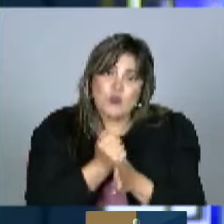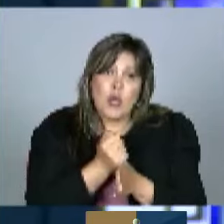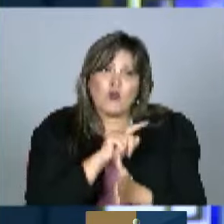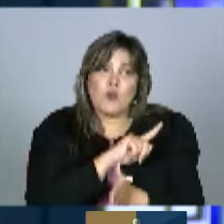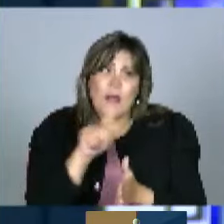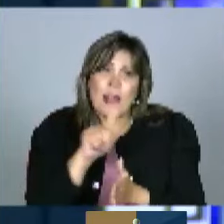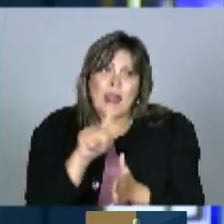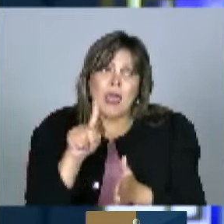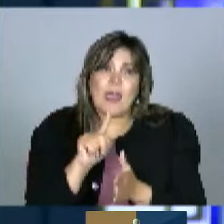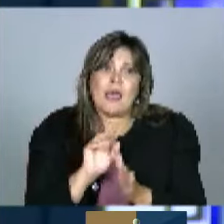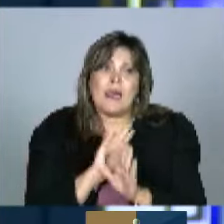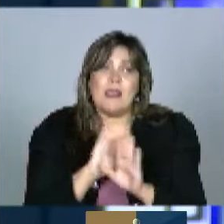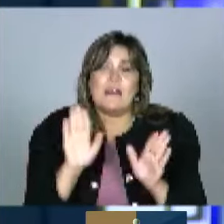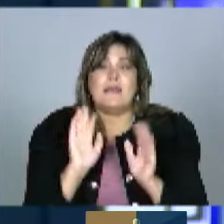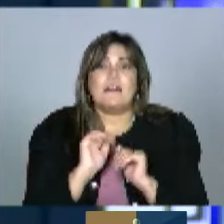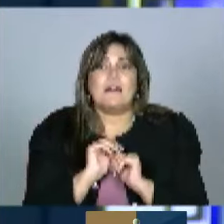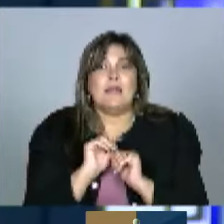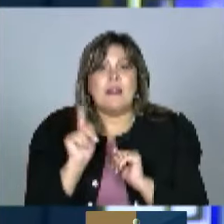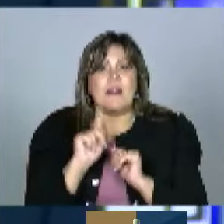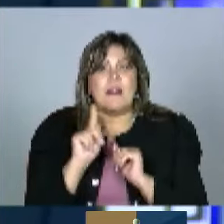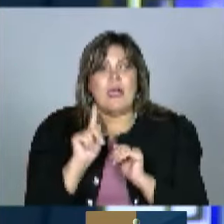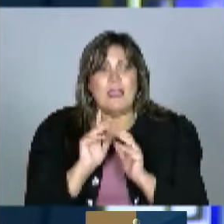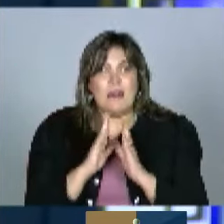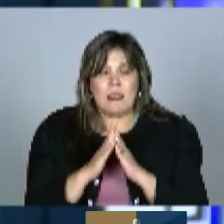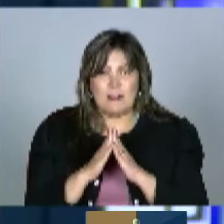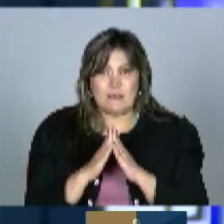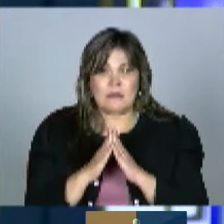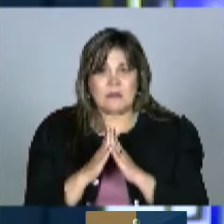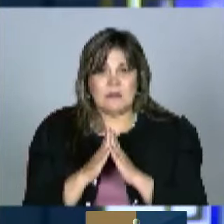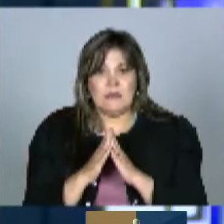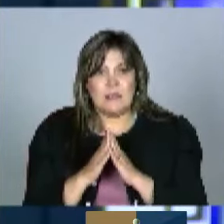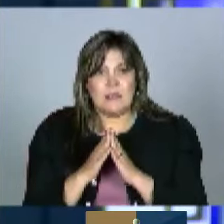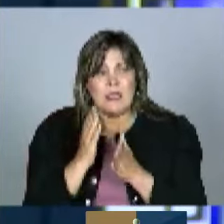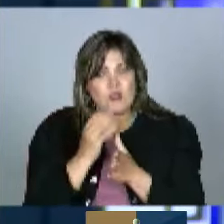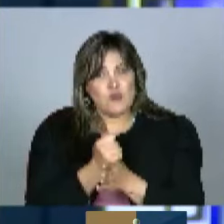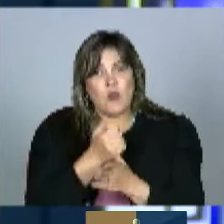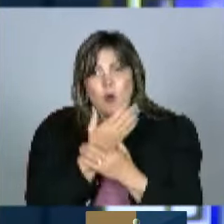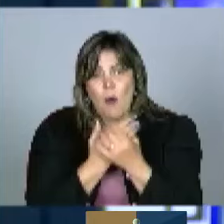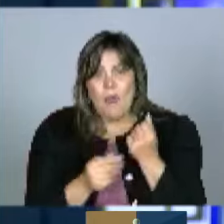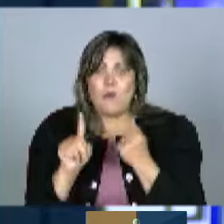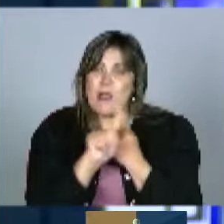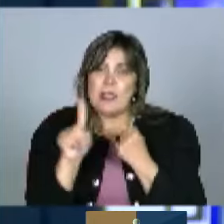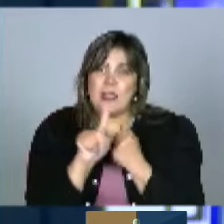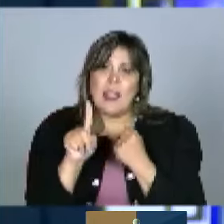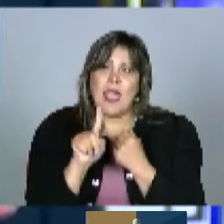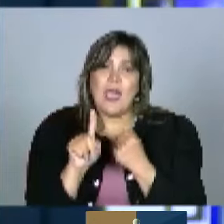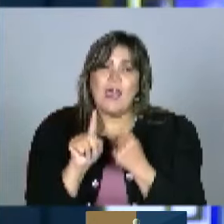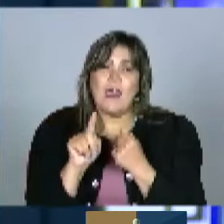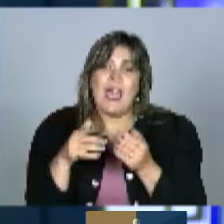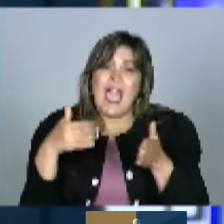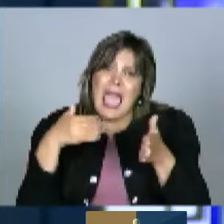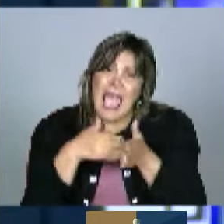لا هو يمتد مره واحده للحفيد بس وبعد كده هو اصبح يده بعد كده يعني اخره اخره الحفيد